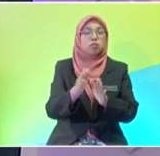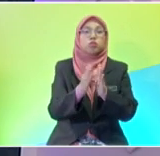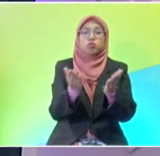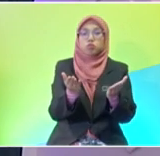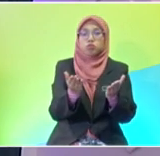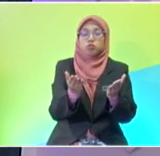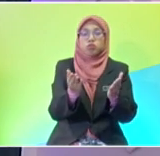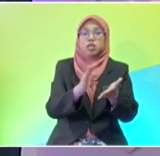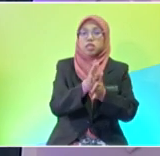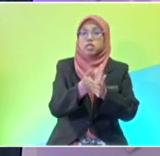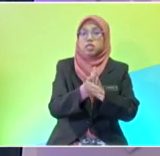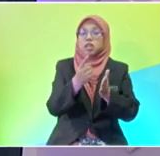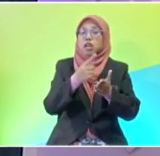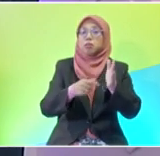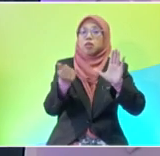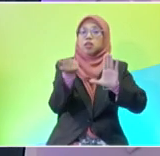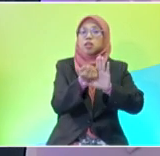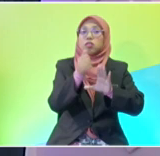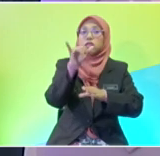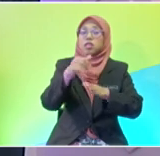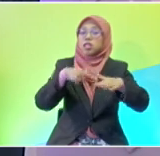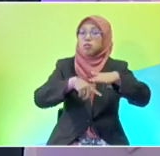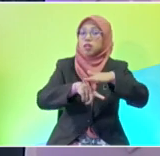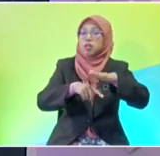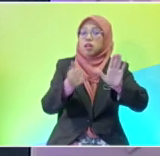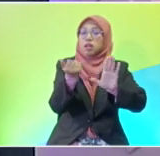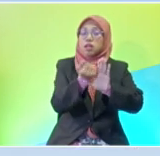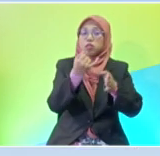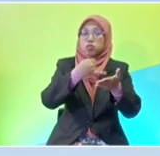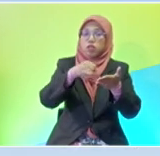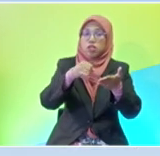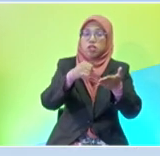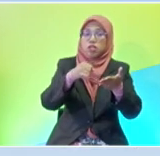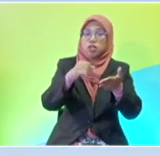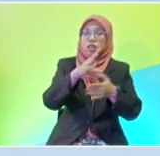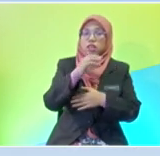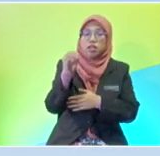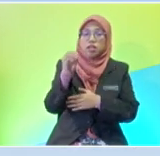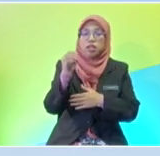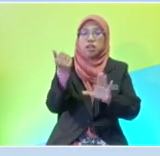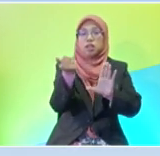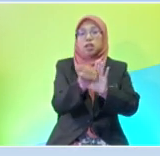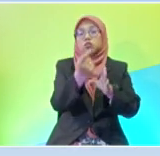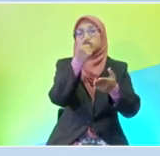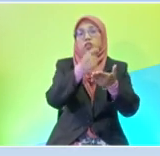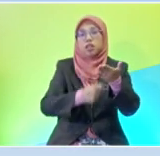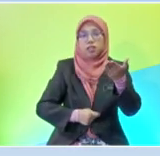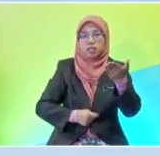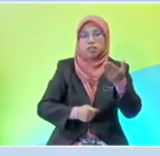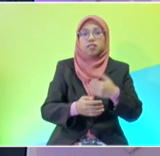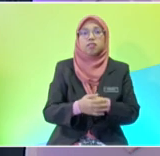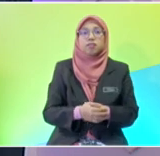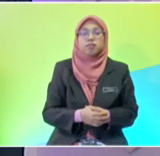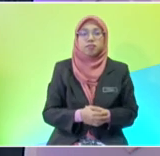jadi Apakah ekor jualan dan ekor tunai pembetulan